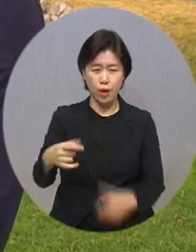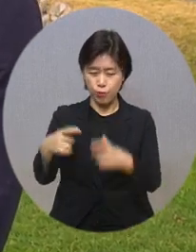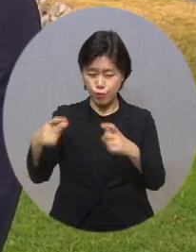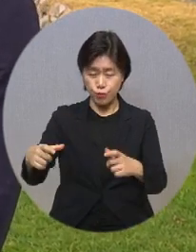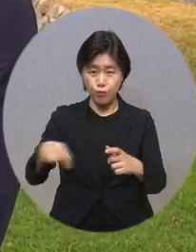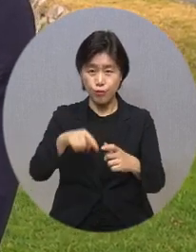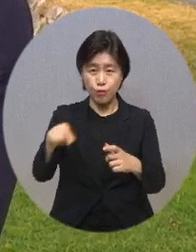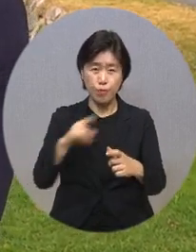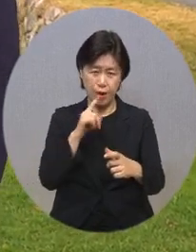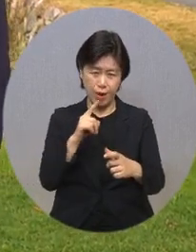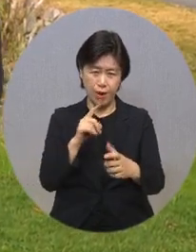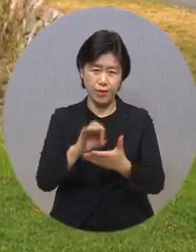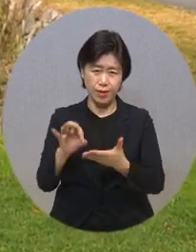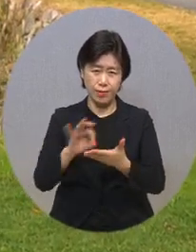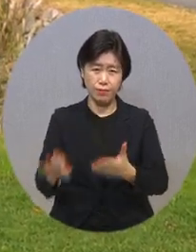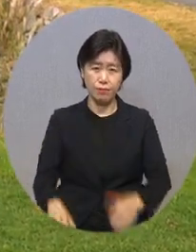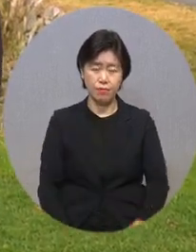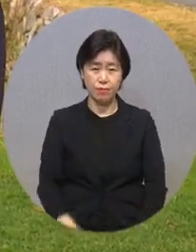해저드 아닙니까?